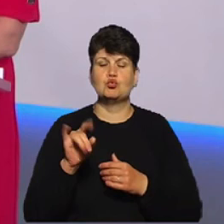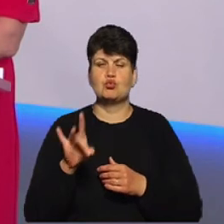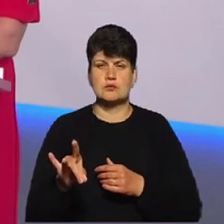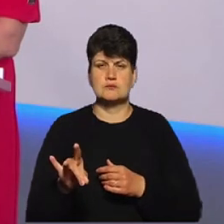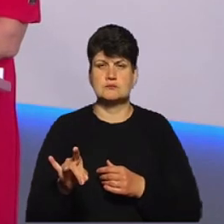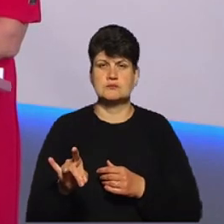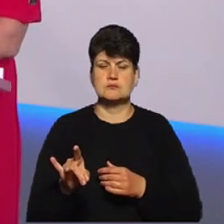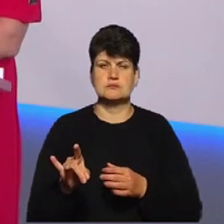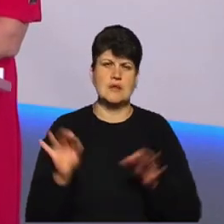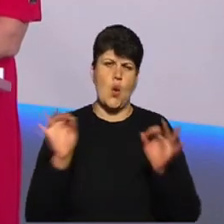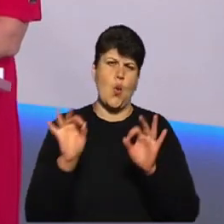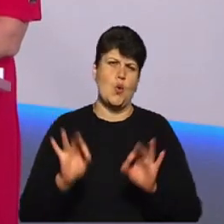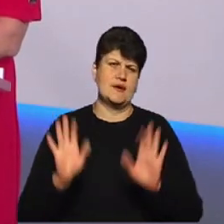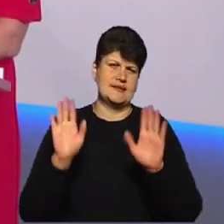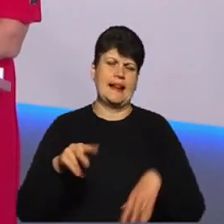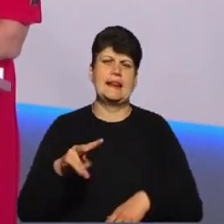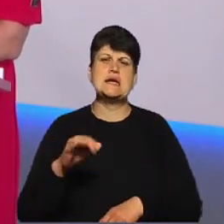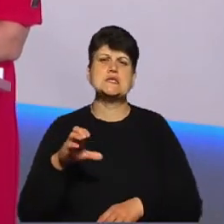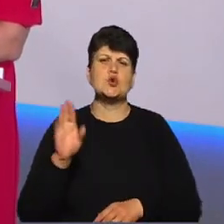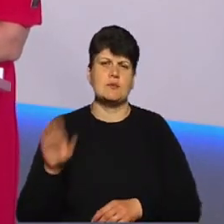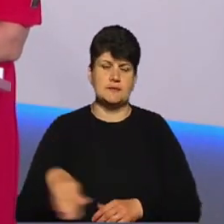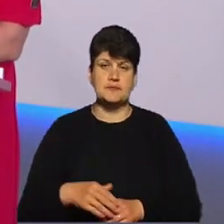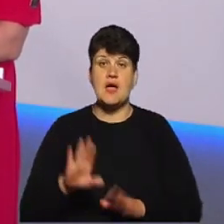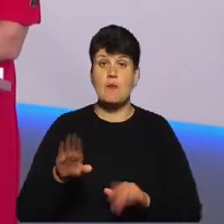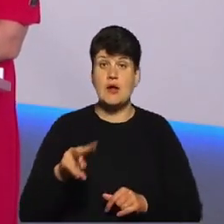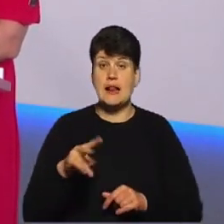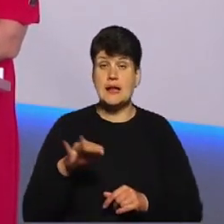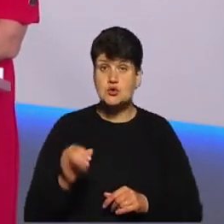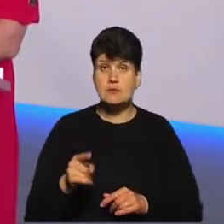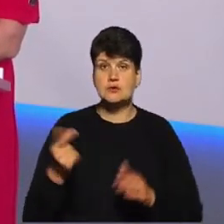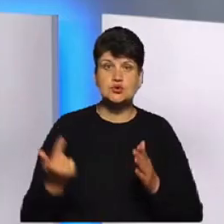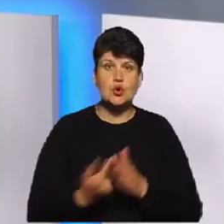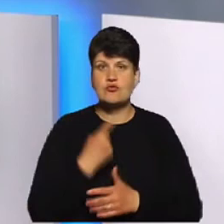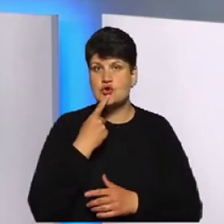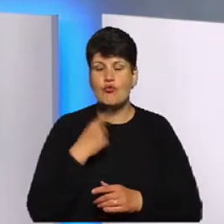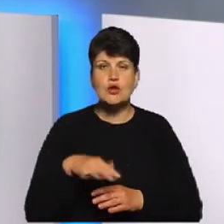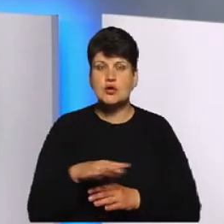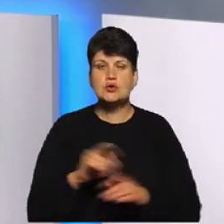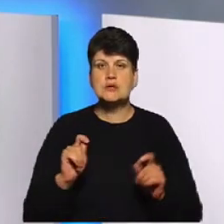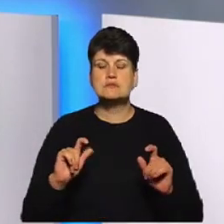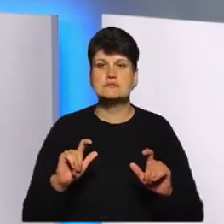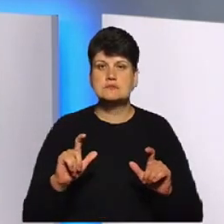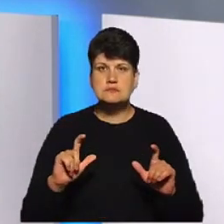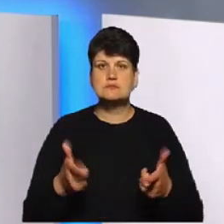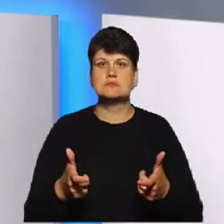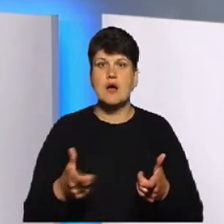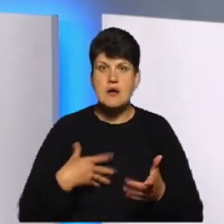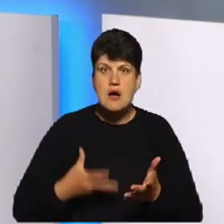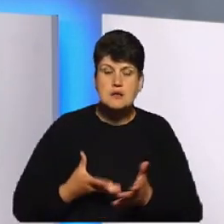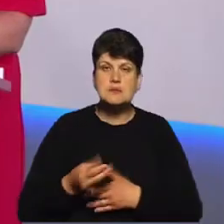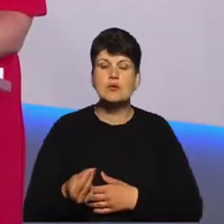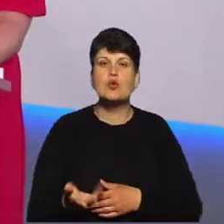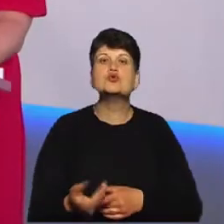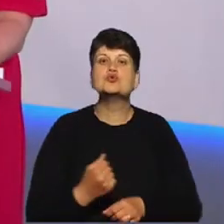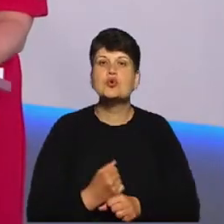листопад. А потім в листопаді знову червона зона і всіх закривають. А я вже вам заплатив кошти. Що ми робимо з вами? На сьогоднішній день